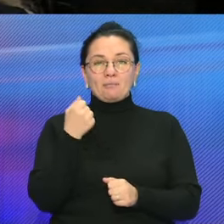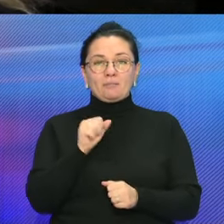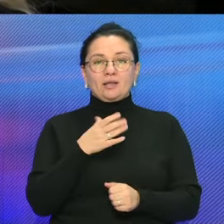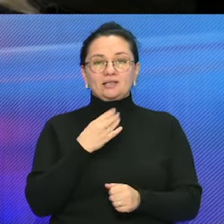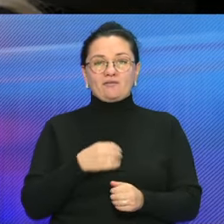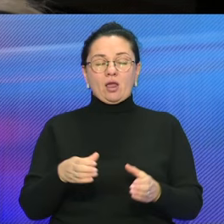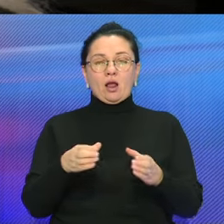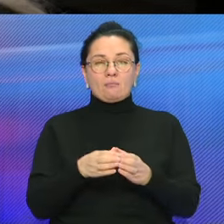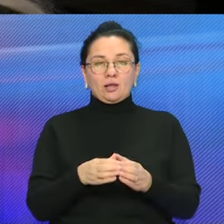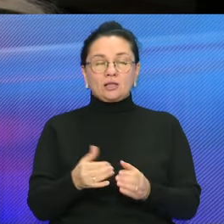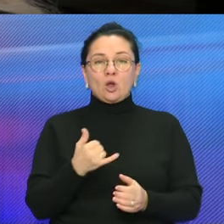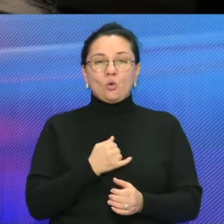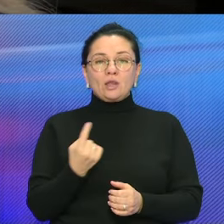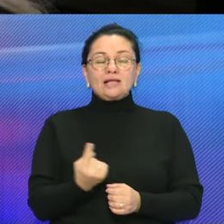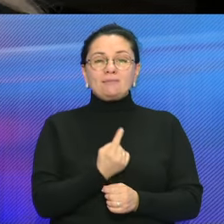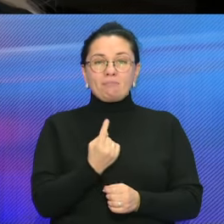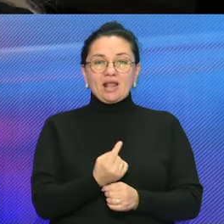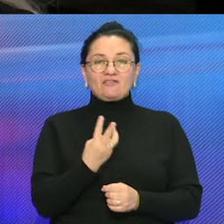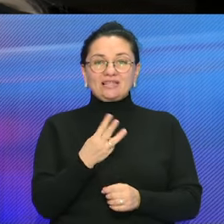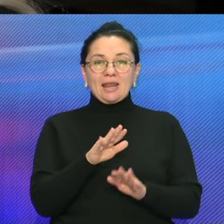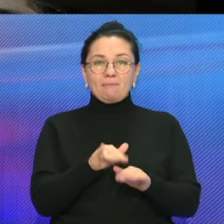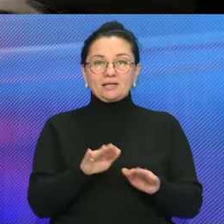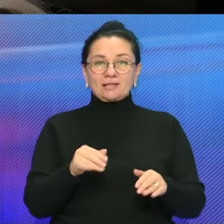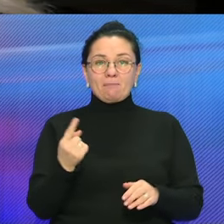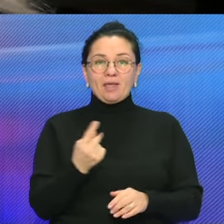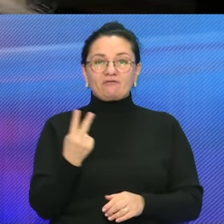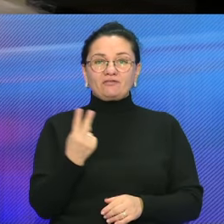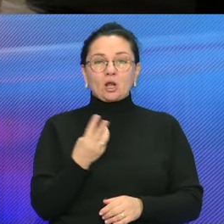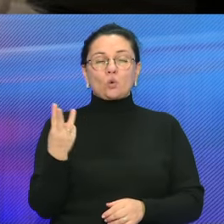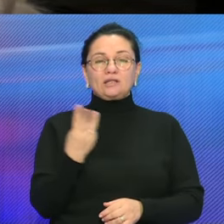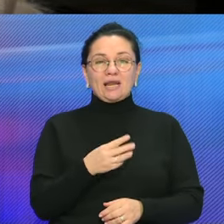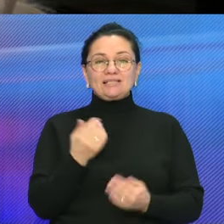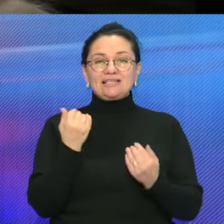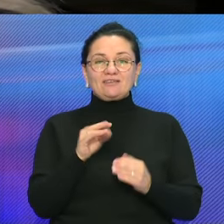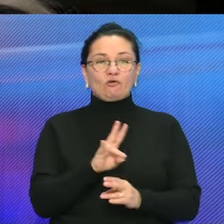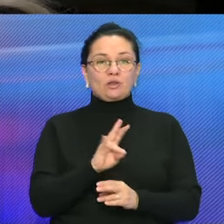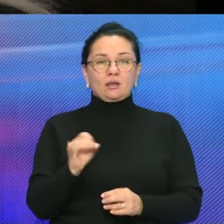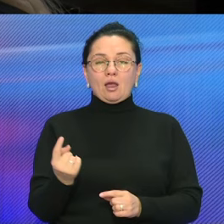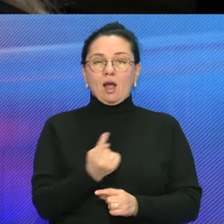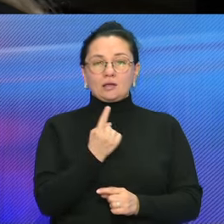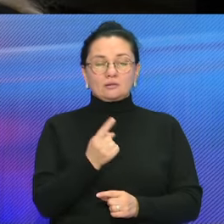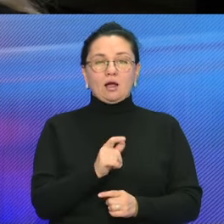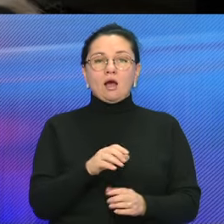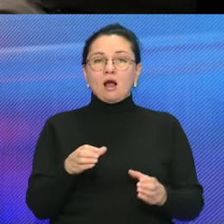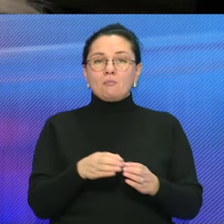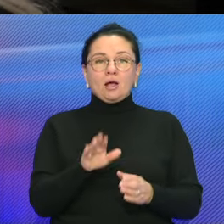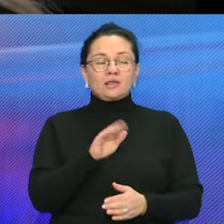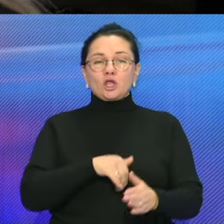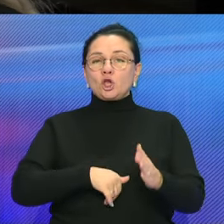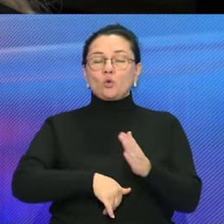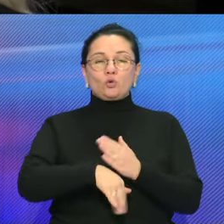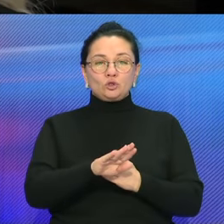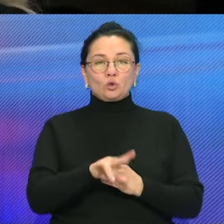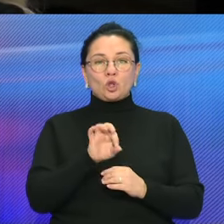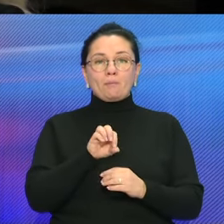У нас первые три места есть, первое, второе, третье. И сегодня ни одна команда не уйдет без подарков от администрации